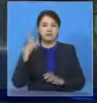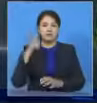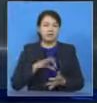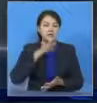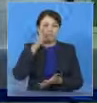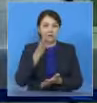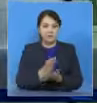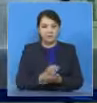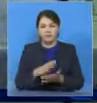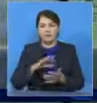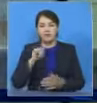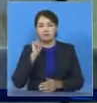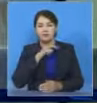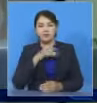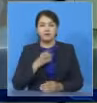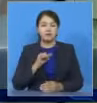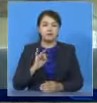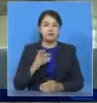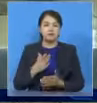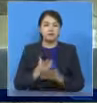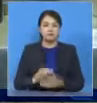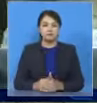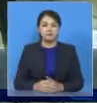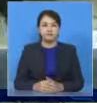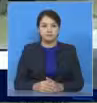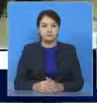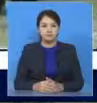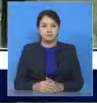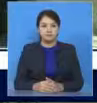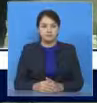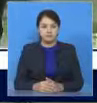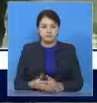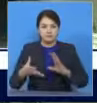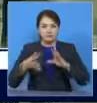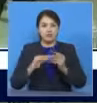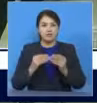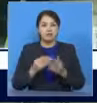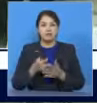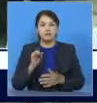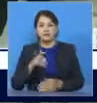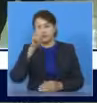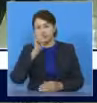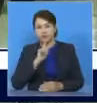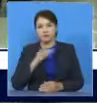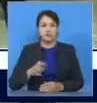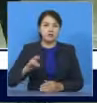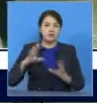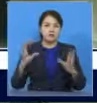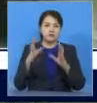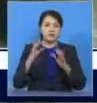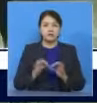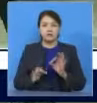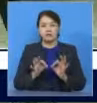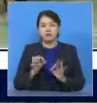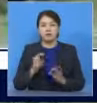главы района о развитии экономики и социальной сферы. По итогам января и июля текущего года в районе сохранена